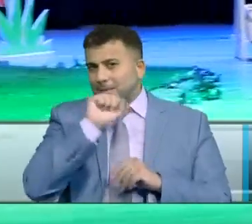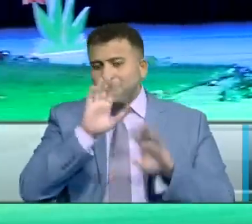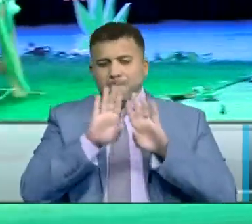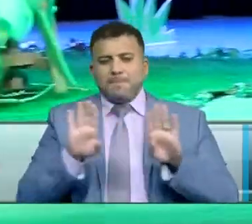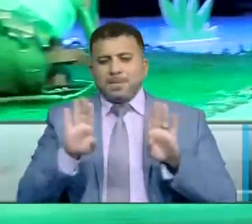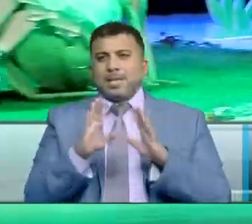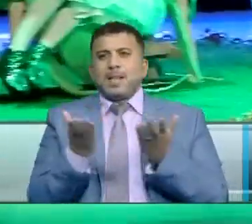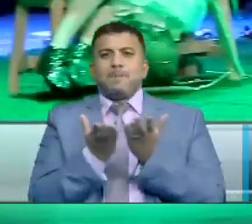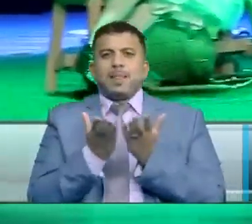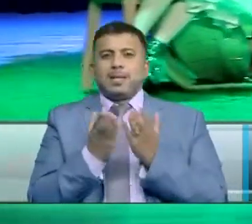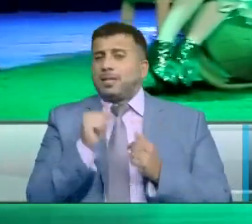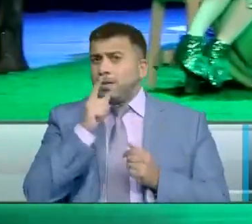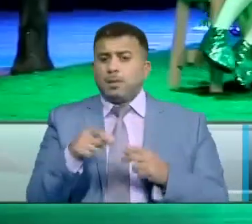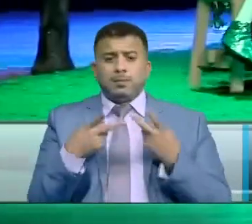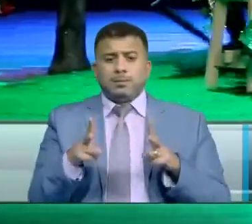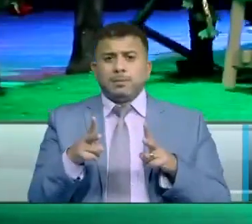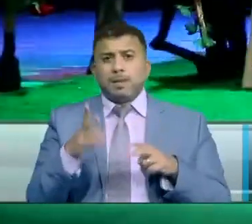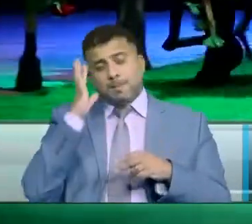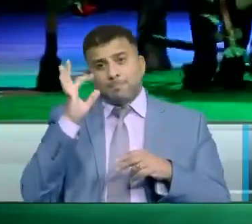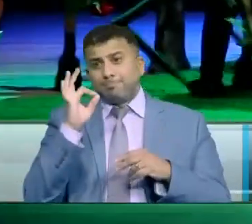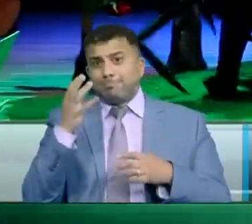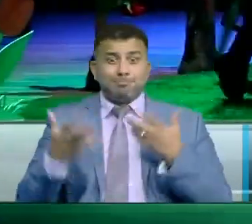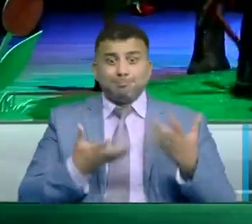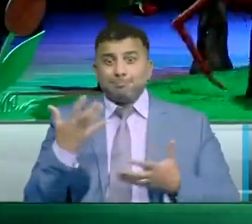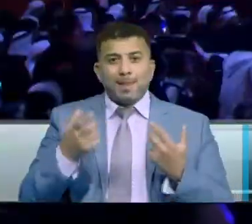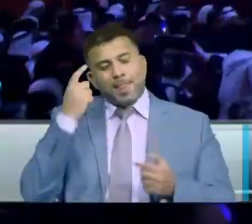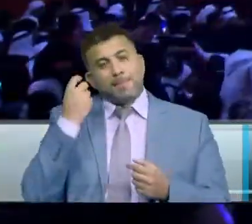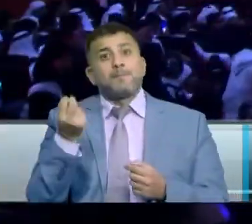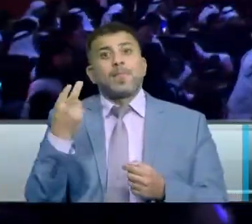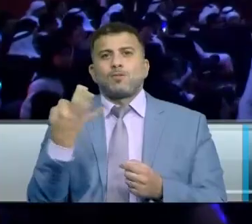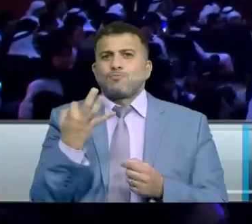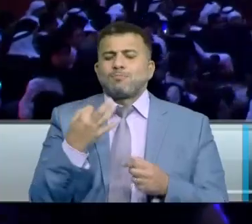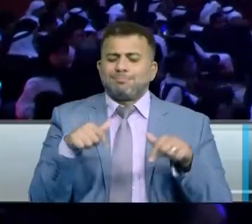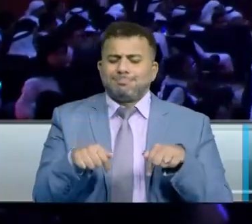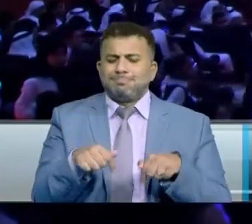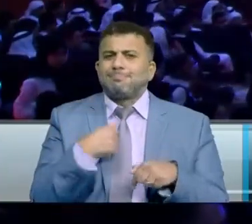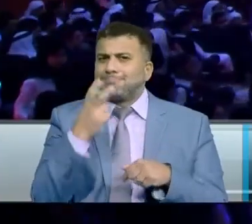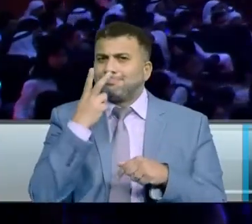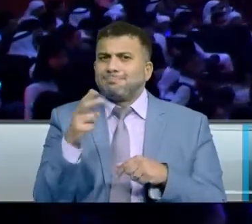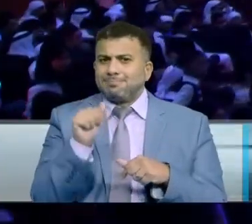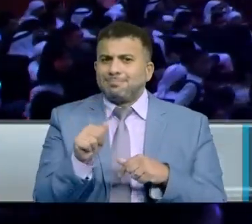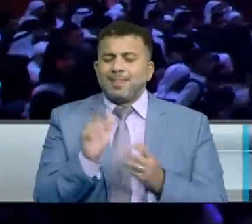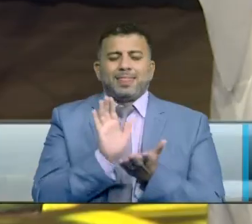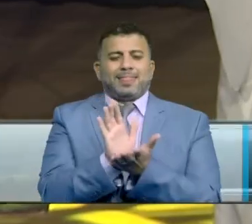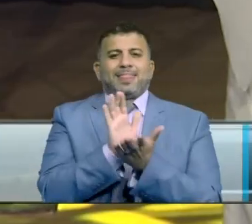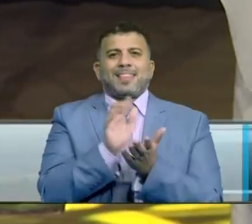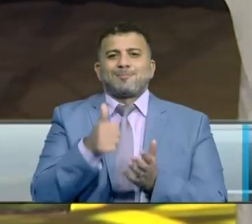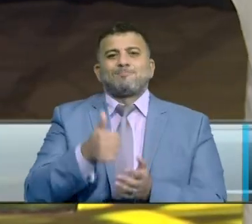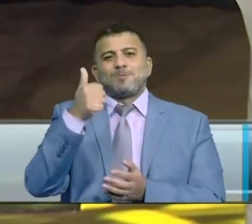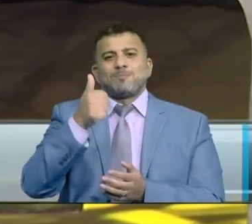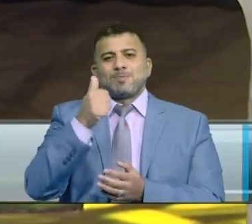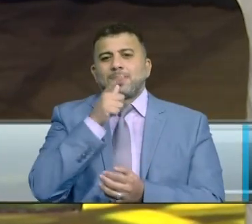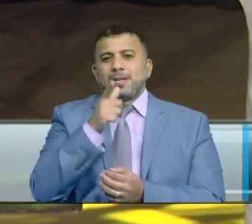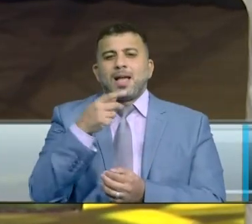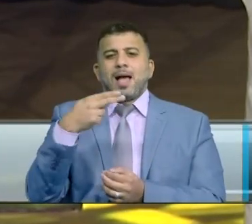للمسرح المدرسي، حيث التقت المواهب بالإبداع، وهي اليوم تأتي لحظة التكريم، حيث كرم